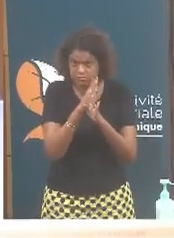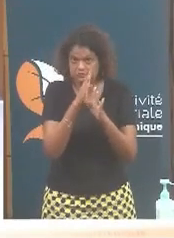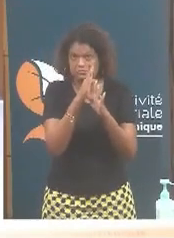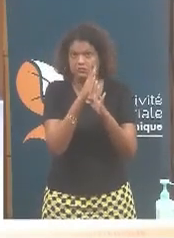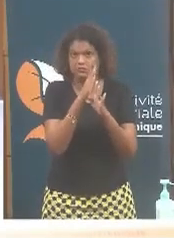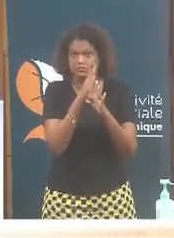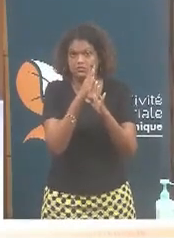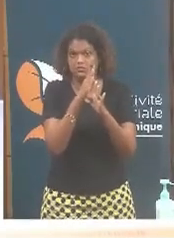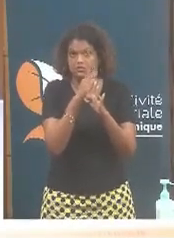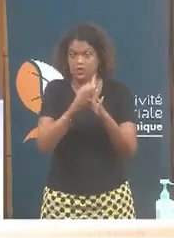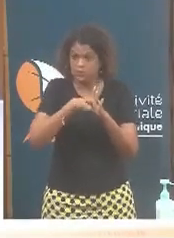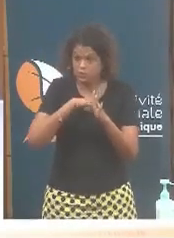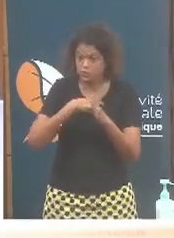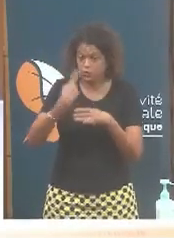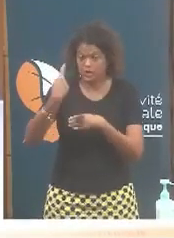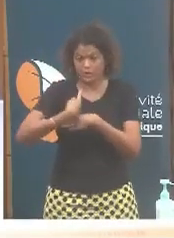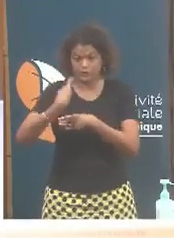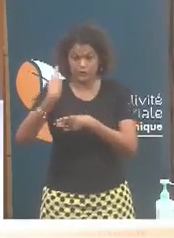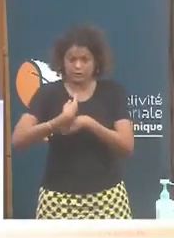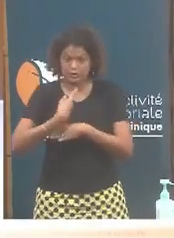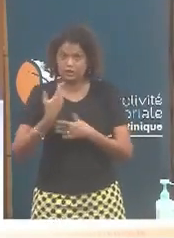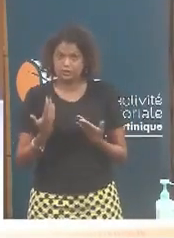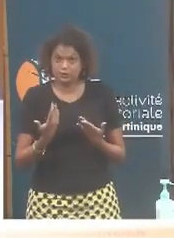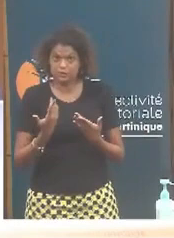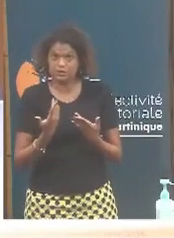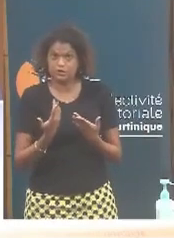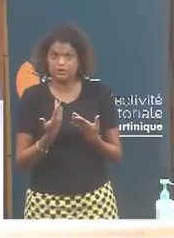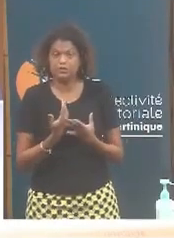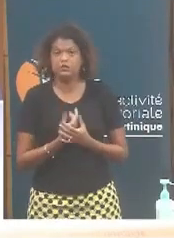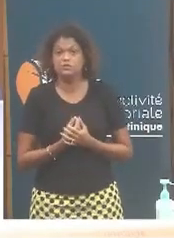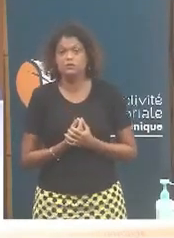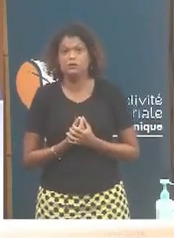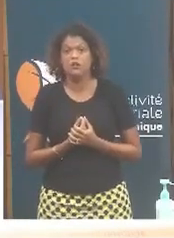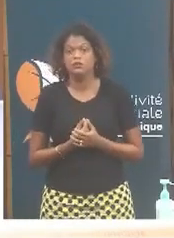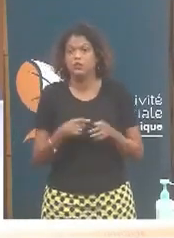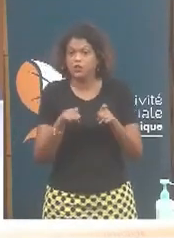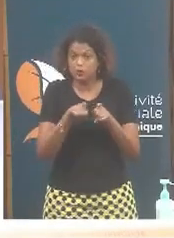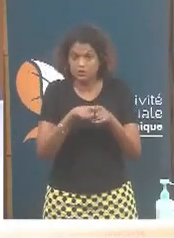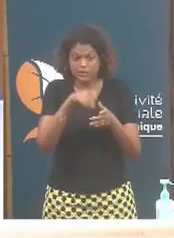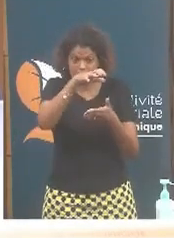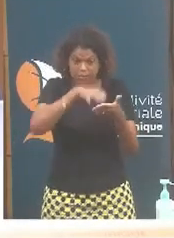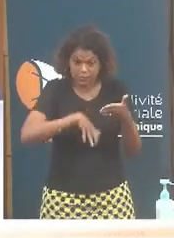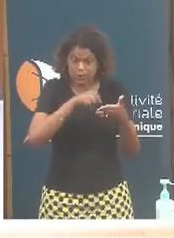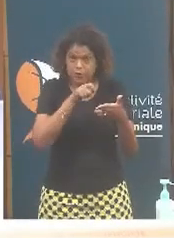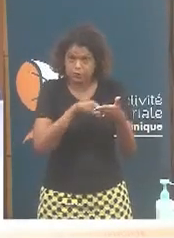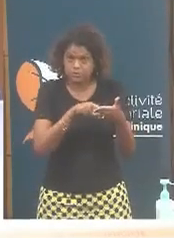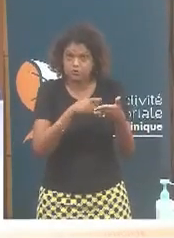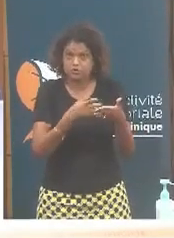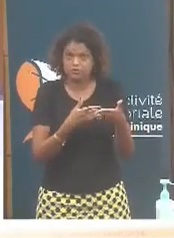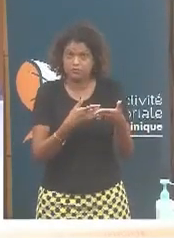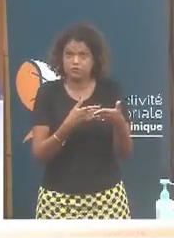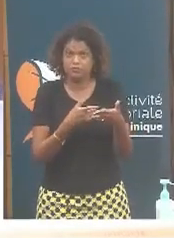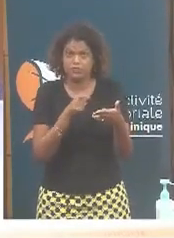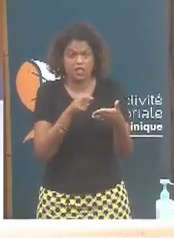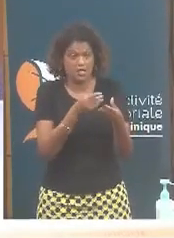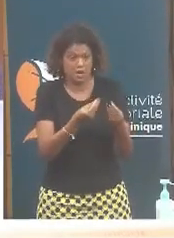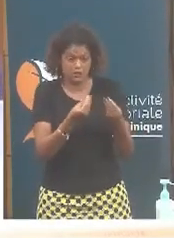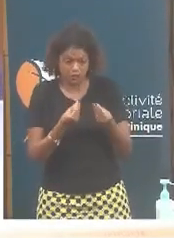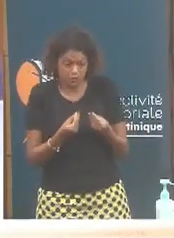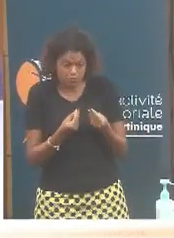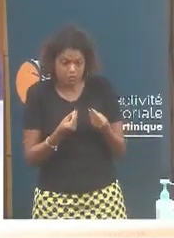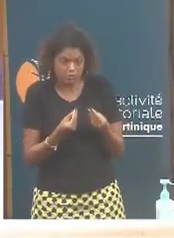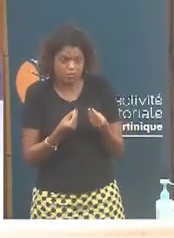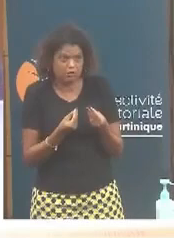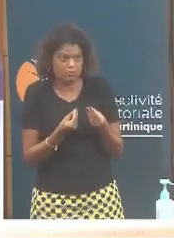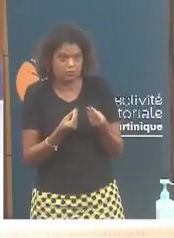on nous a accusés, mais c'est resté masqué, et même dans le rapport là, on n'a pas donné beaucoup de précisions,